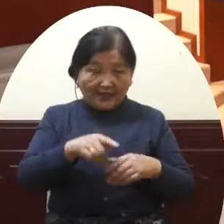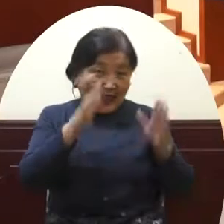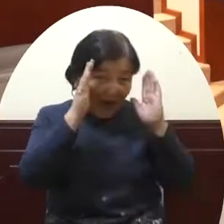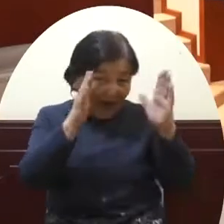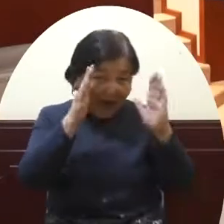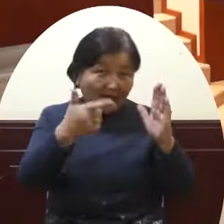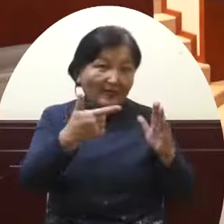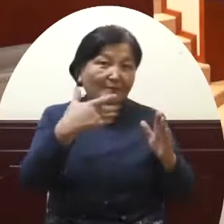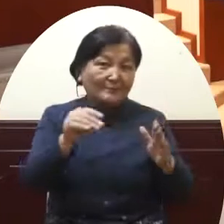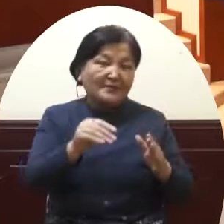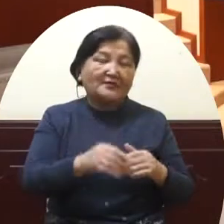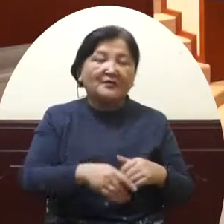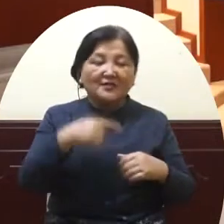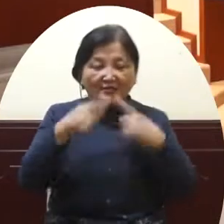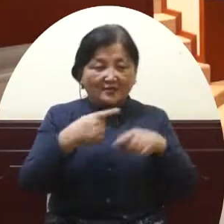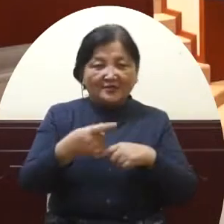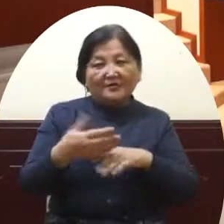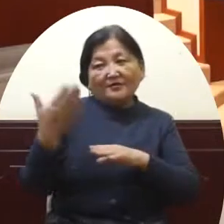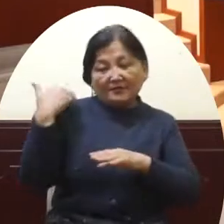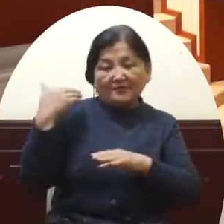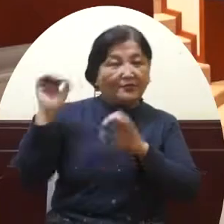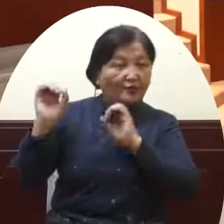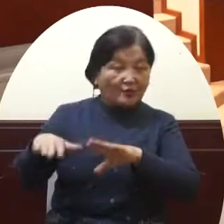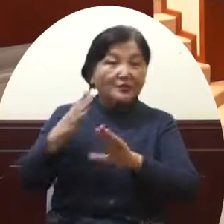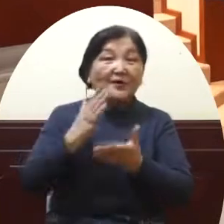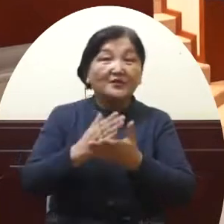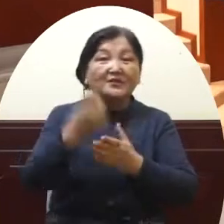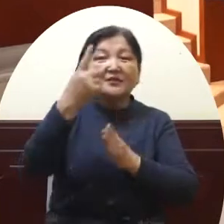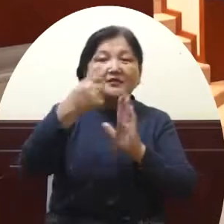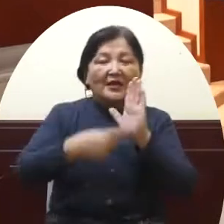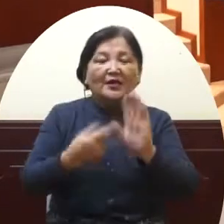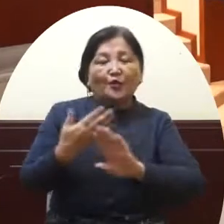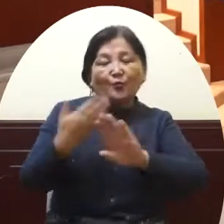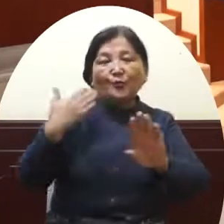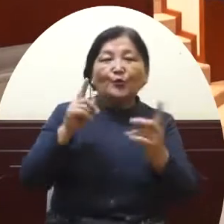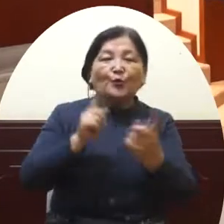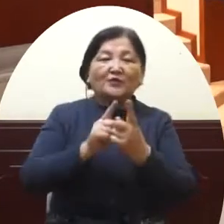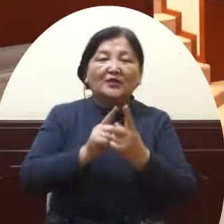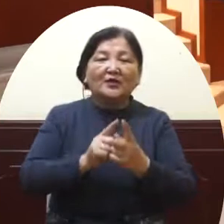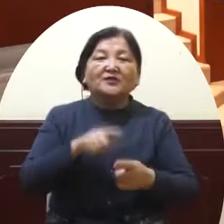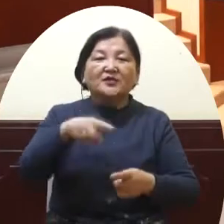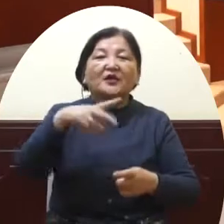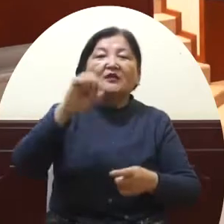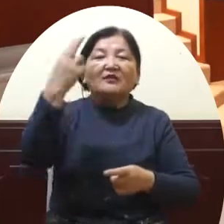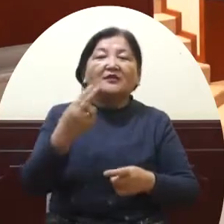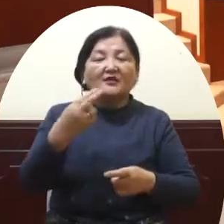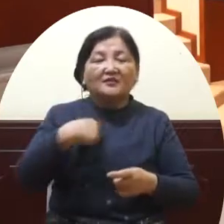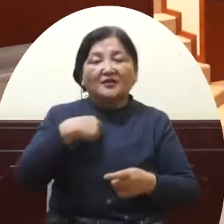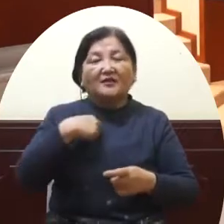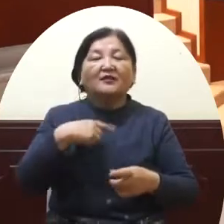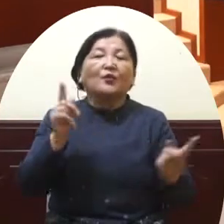энэ төргээ. Тэгээ орхисон байж байгаа сая сарын өмнө л битээр холбогдоод ер нь нэг чи нэг лекц уншина байгаа гээл.